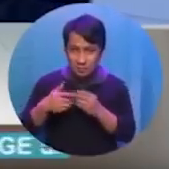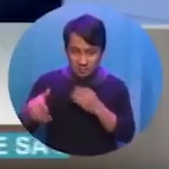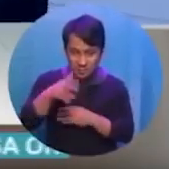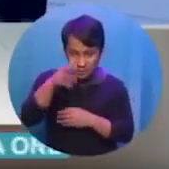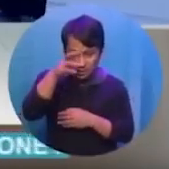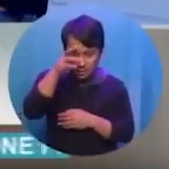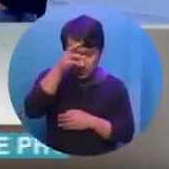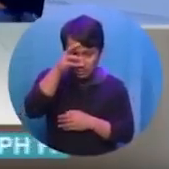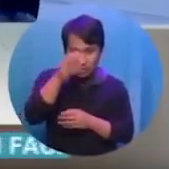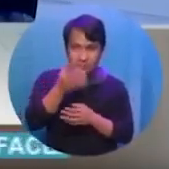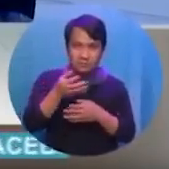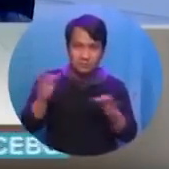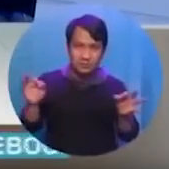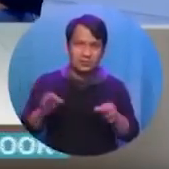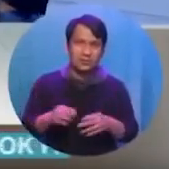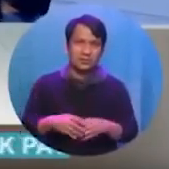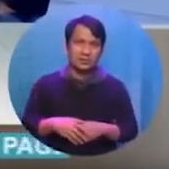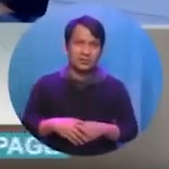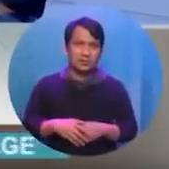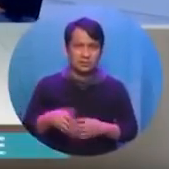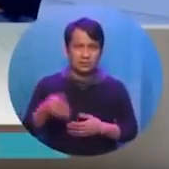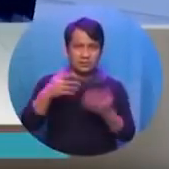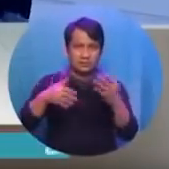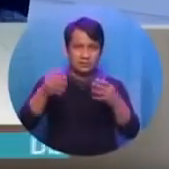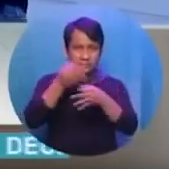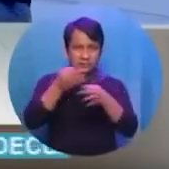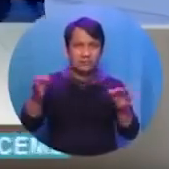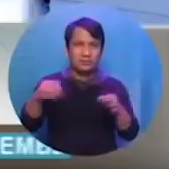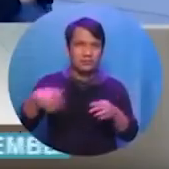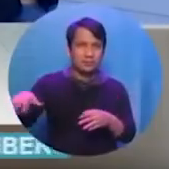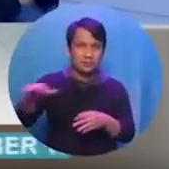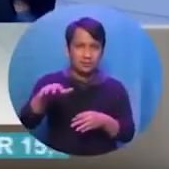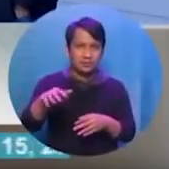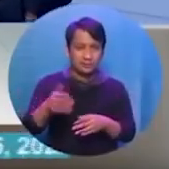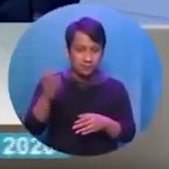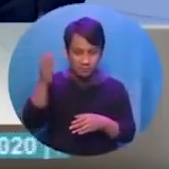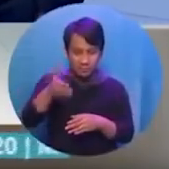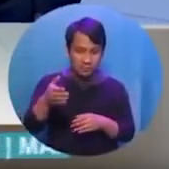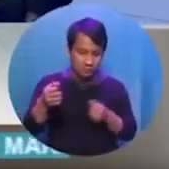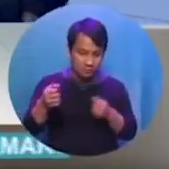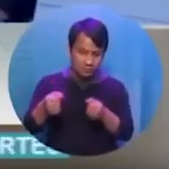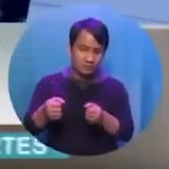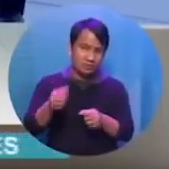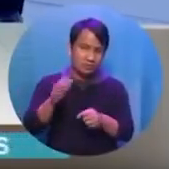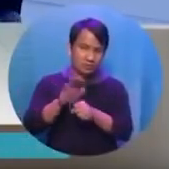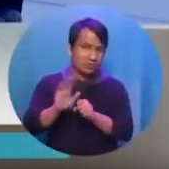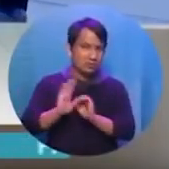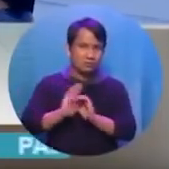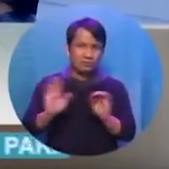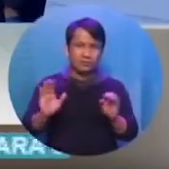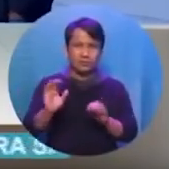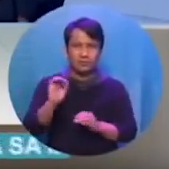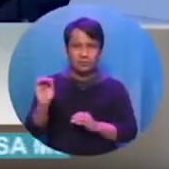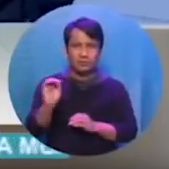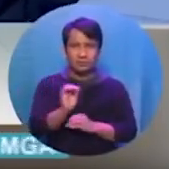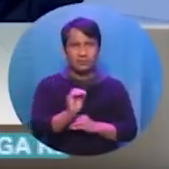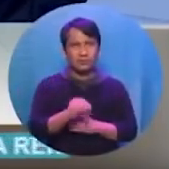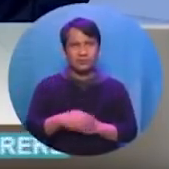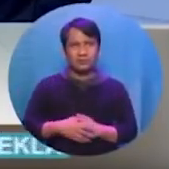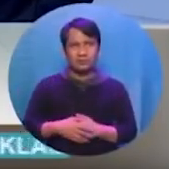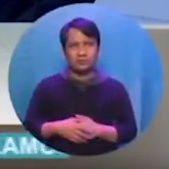Oo, napakadami po. Napakadami pag-alagala. Pag-alagala, punta ka dyan sa kalsado, kung minsan businahan mo, walang nagmamayari. Di ba ma'am, walang